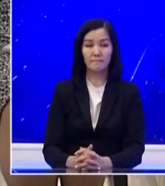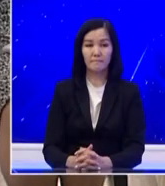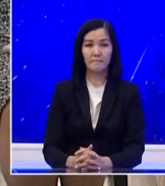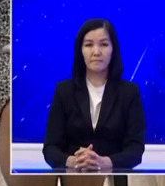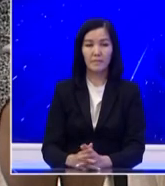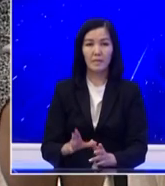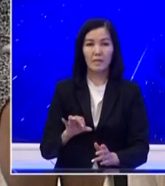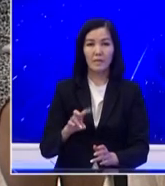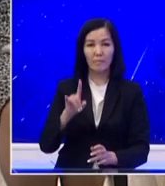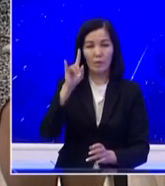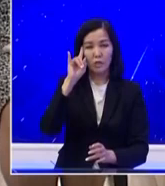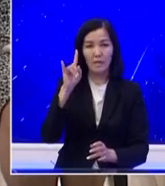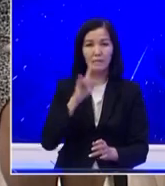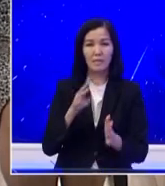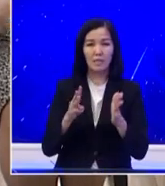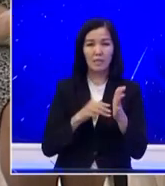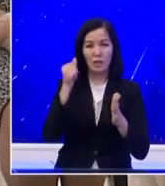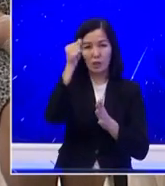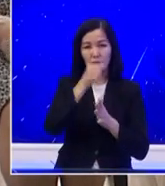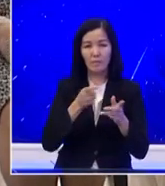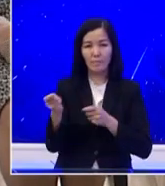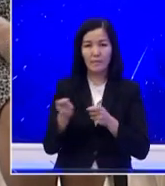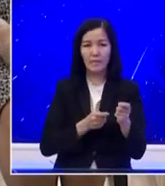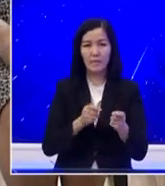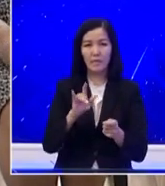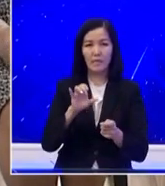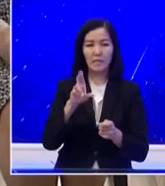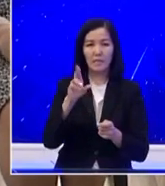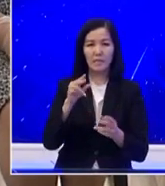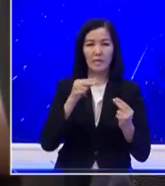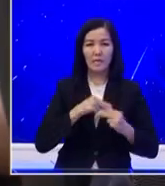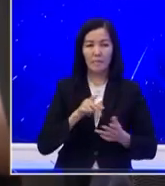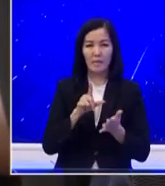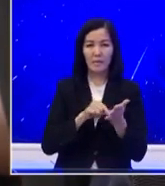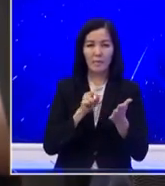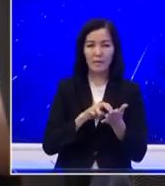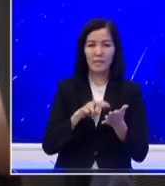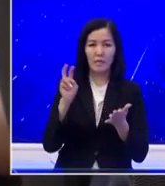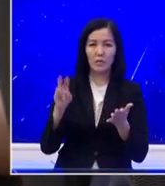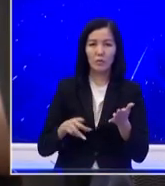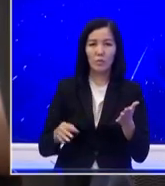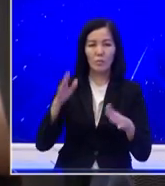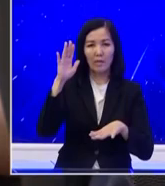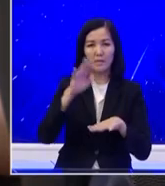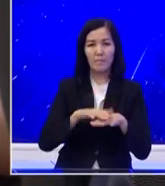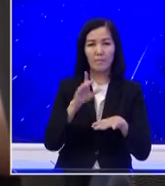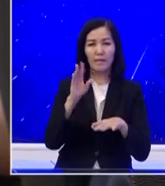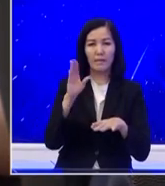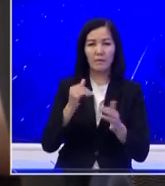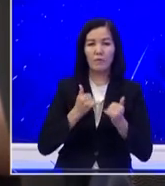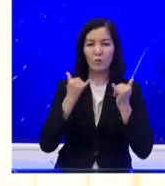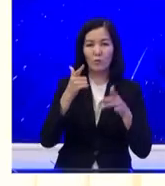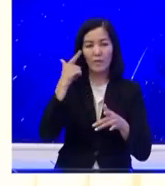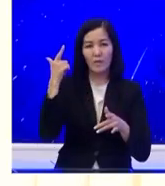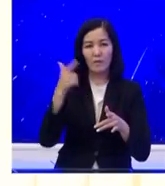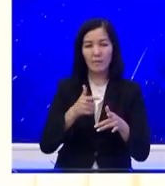Ал Еңбекші Қазақты 8 жылдан аса басқарған Бейнәлі Ысқақ еңбек демалысына шықты. Оған облыс әкімі Амандық Баталовтың құрмет